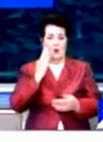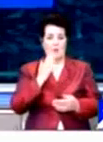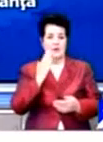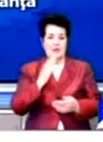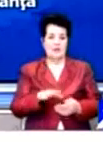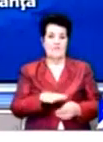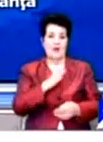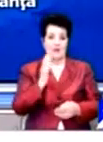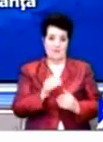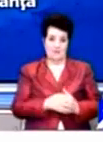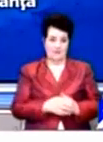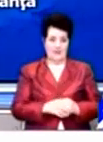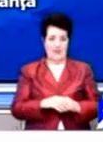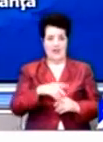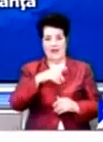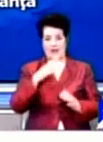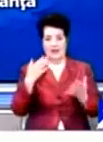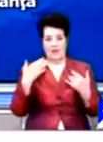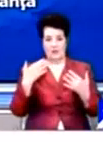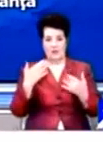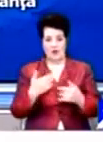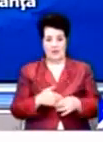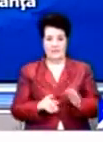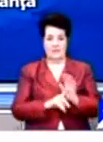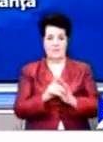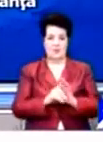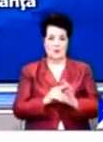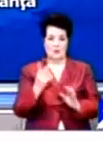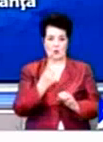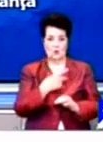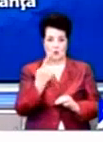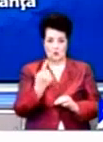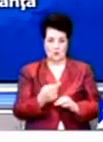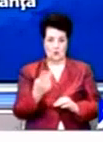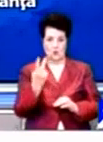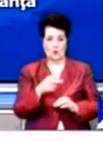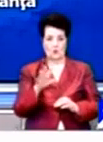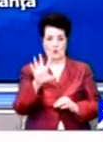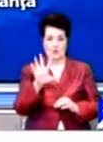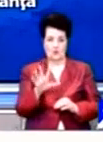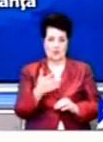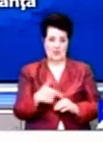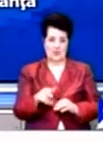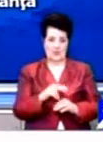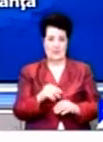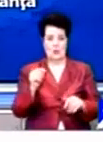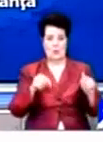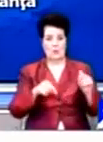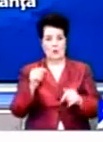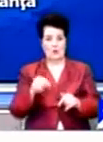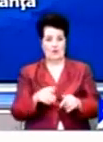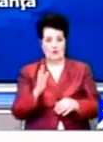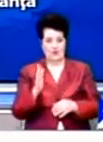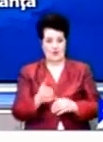vremea va fi destul de răcoroasă, temperaturile maxime vor varia între 21 și 25 de grade, iar ploile nu vor